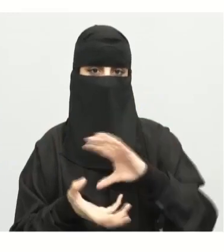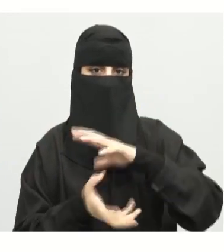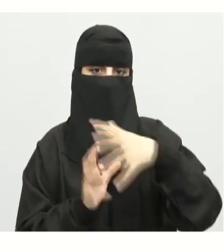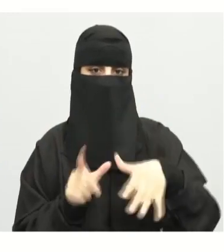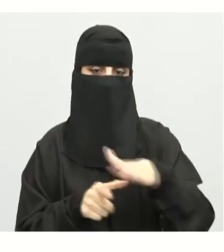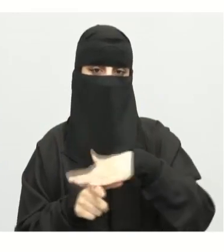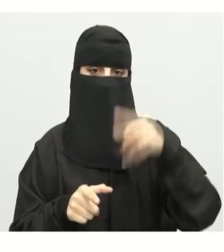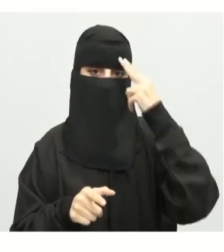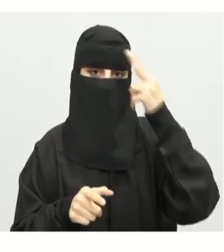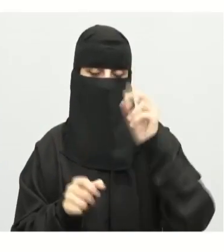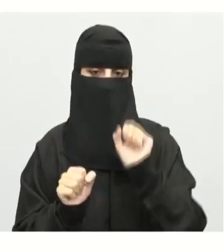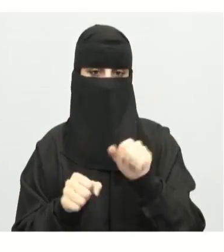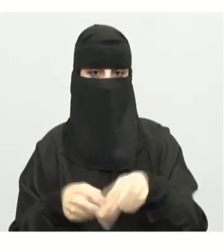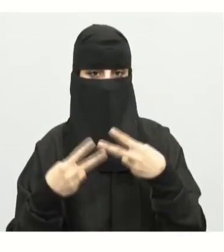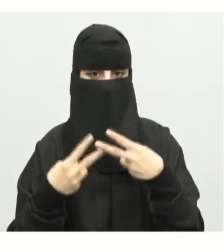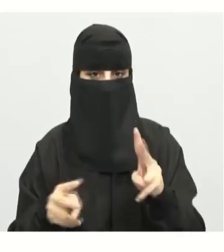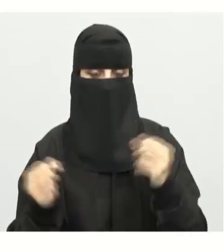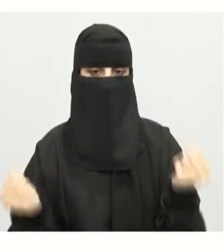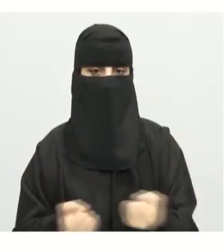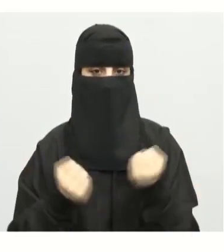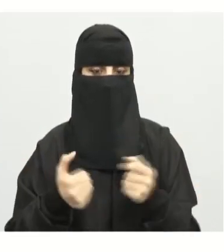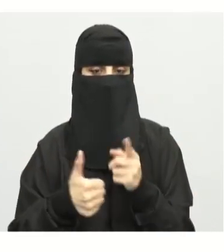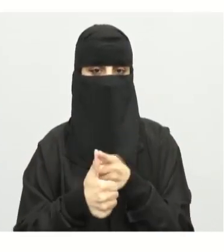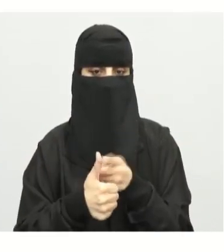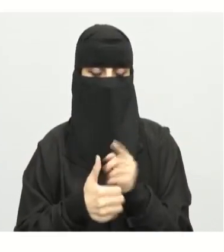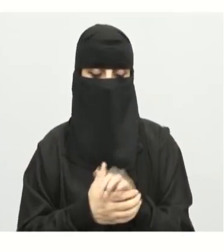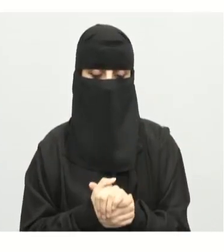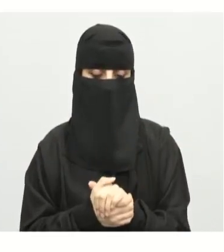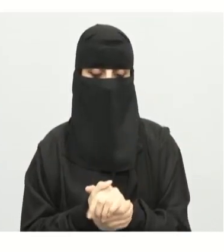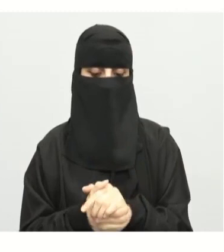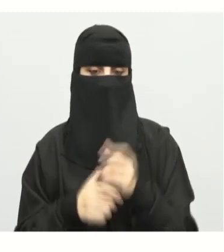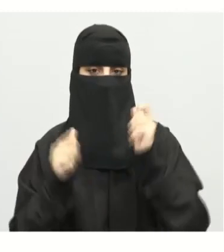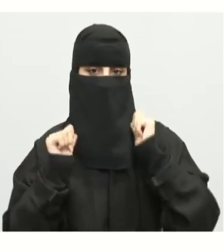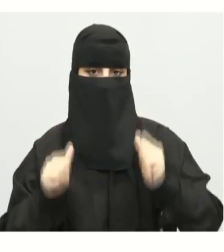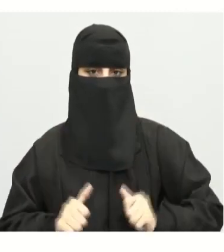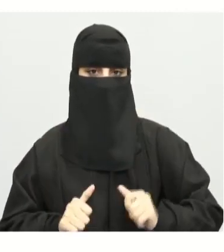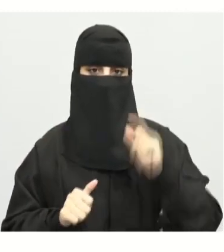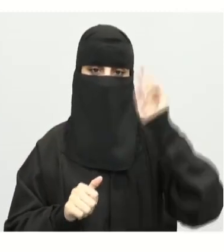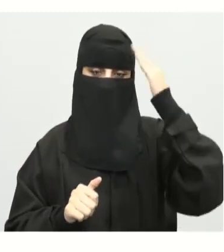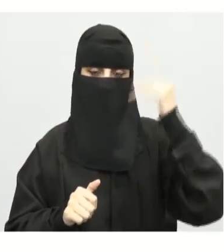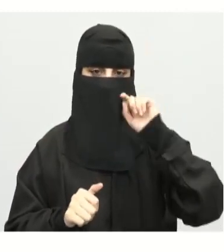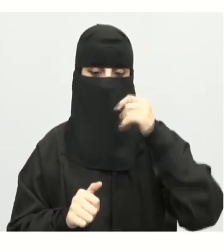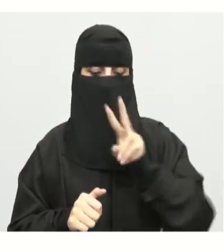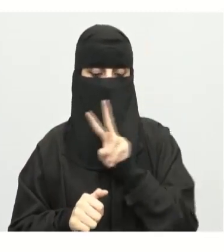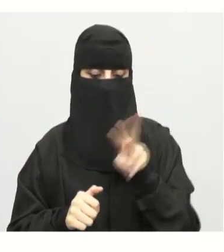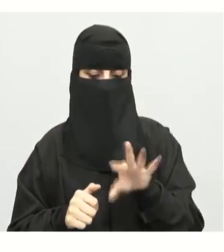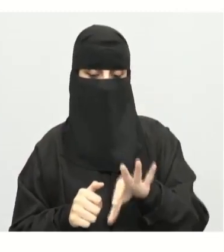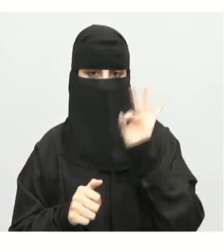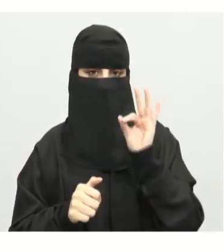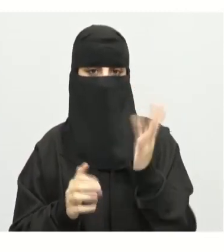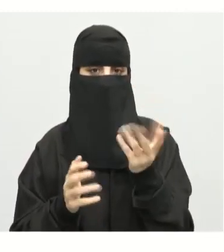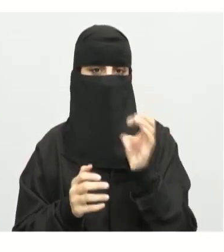السعوديه نبدا بالنشاط الاول يختار الطلبه الخيار الصحيح مما ياتي اترك لكم